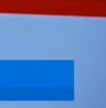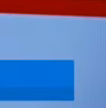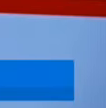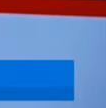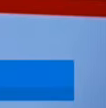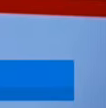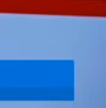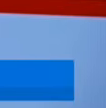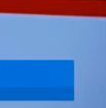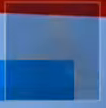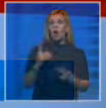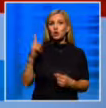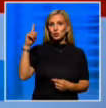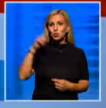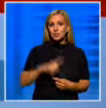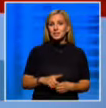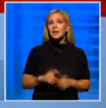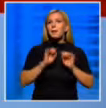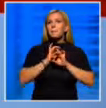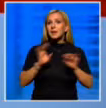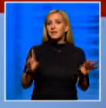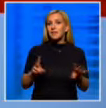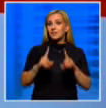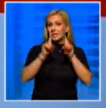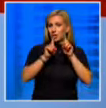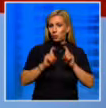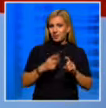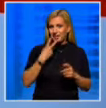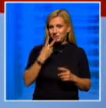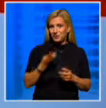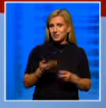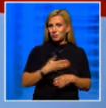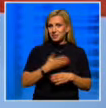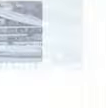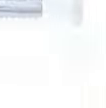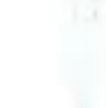Здравейте, вие сте с още от деня предаването за новини, анализи и коментари. Ето какво сме ви подготвили днес.